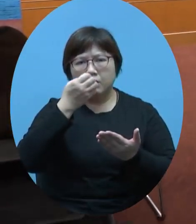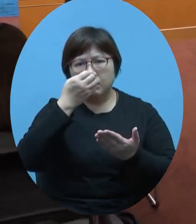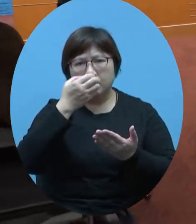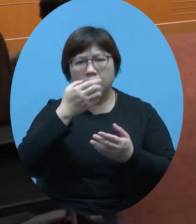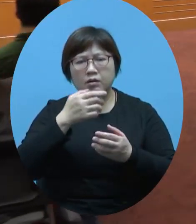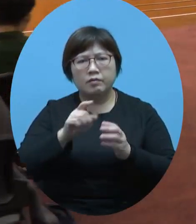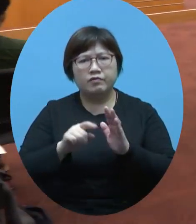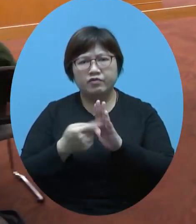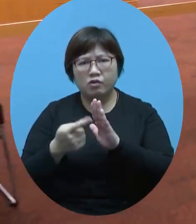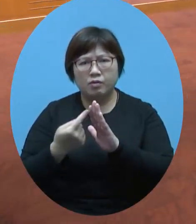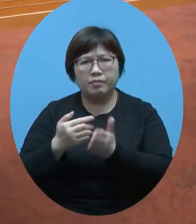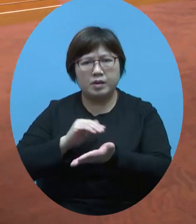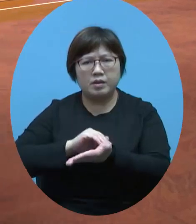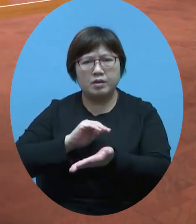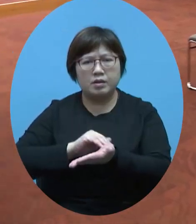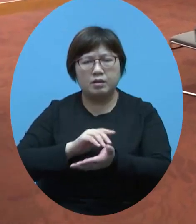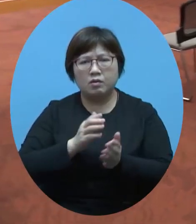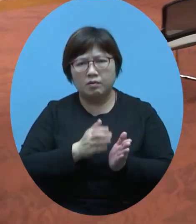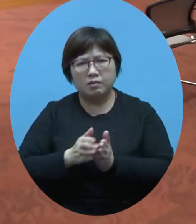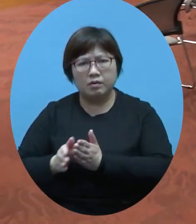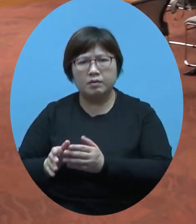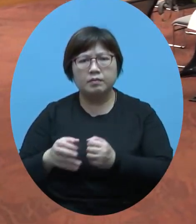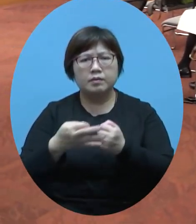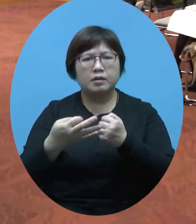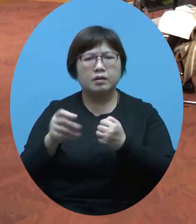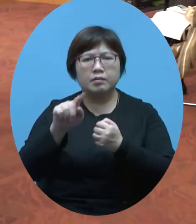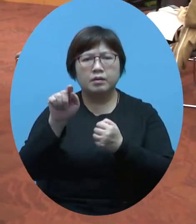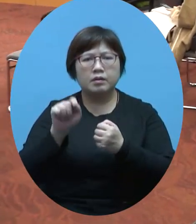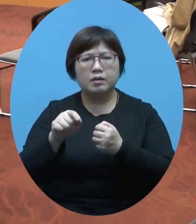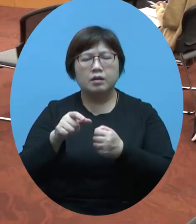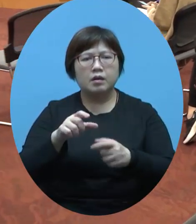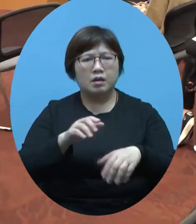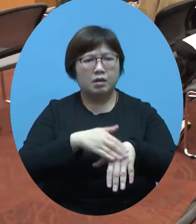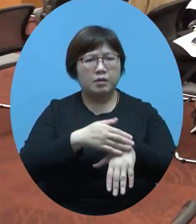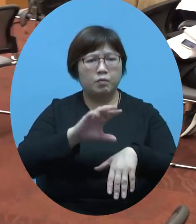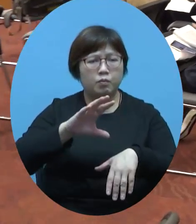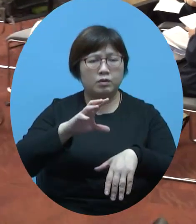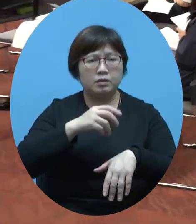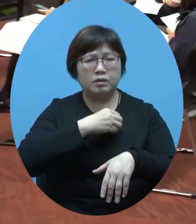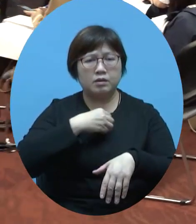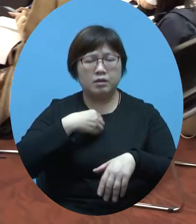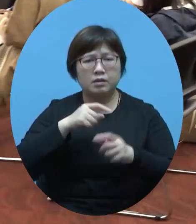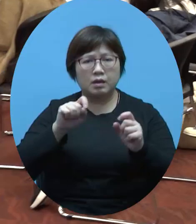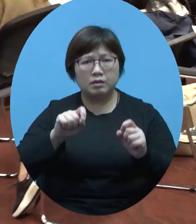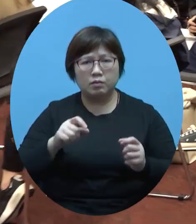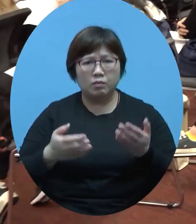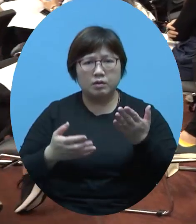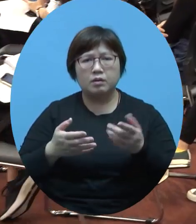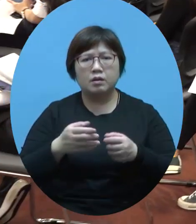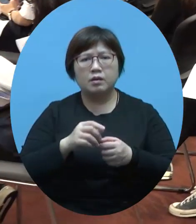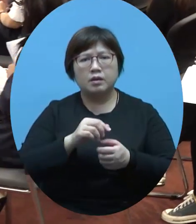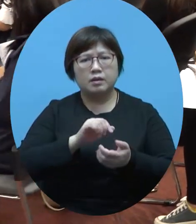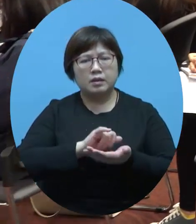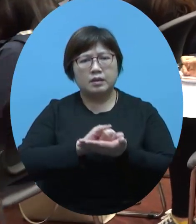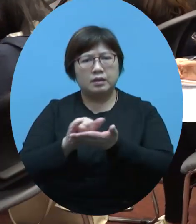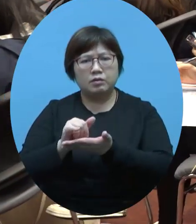的防疫措施呢？另外第三題就想跟進剛才黃醫生都解釋過，有機會是送錯醫院那宗